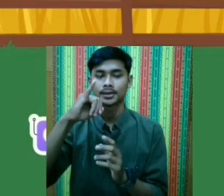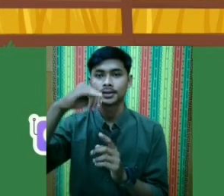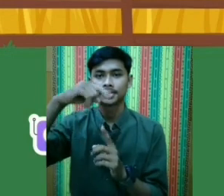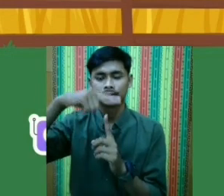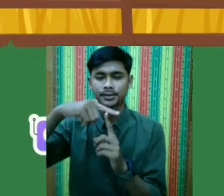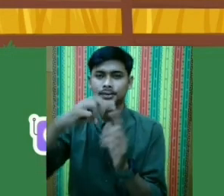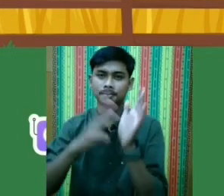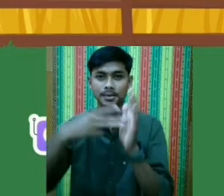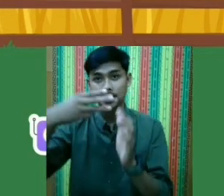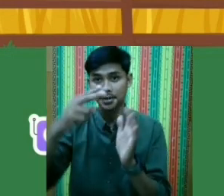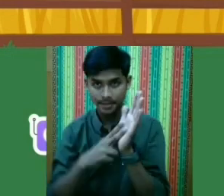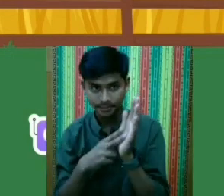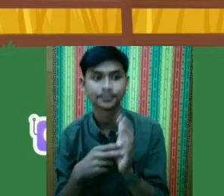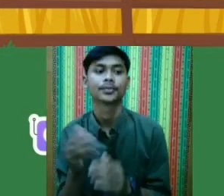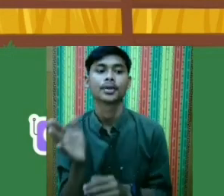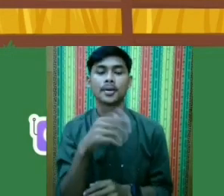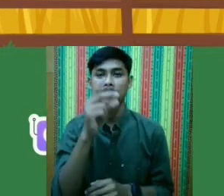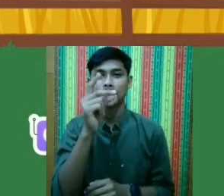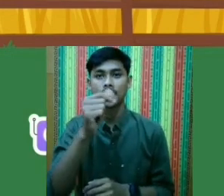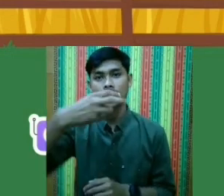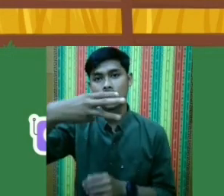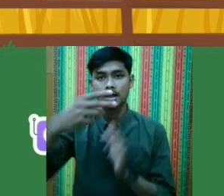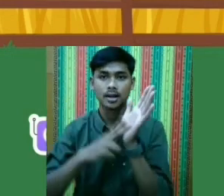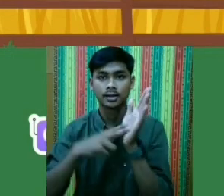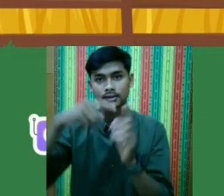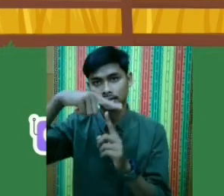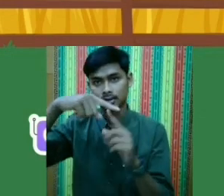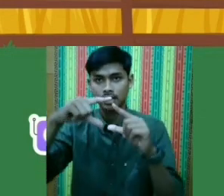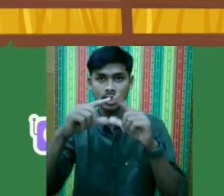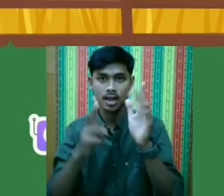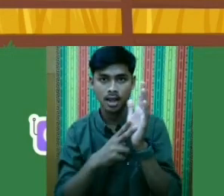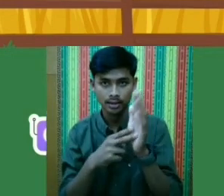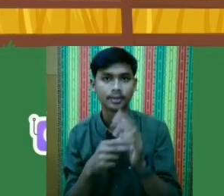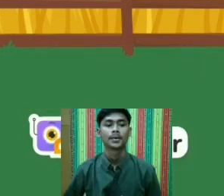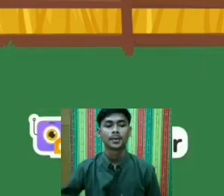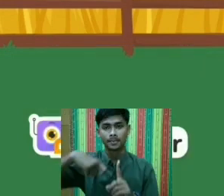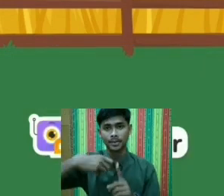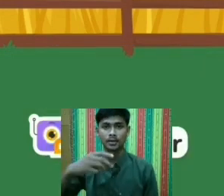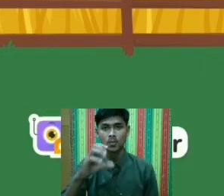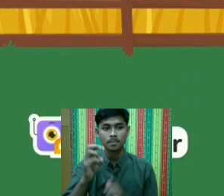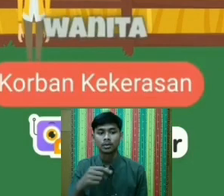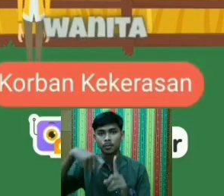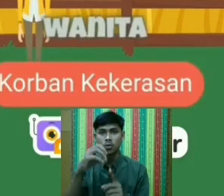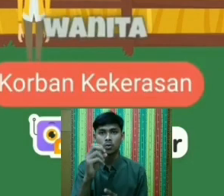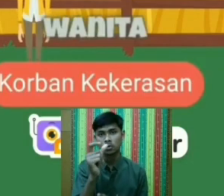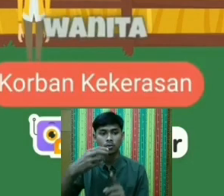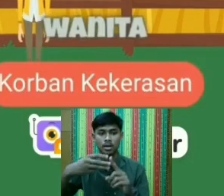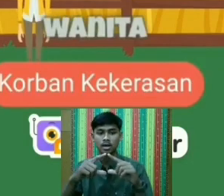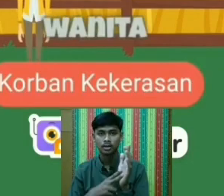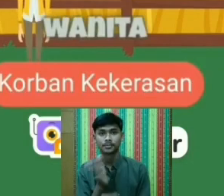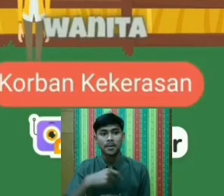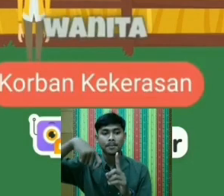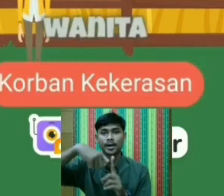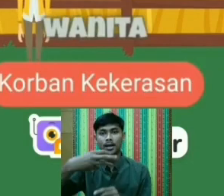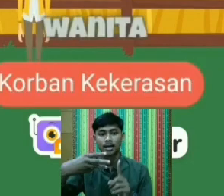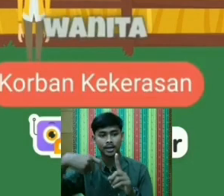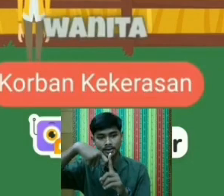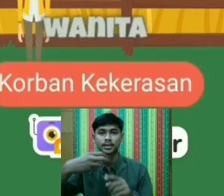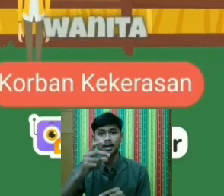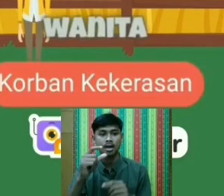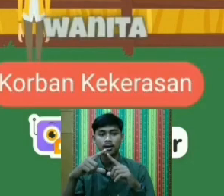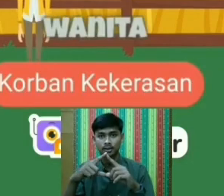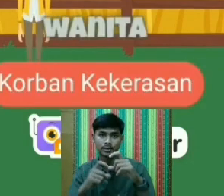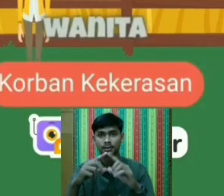sungguh-sungguh membawa Jalan penting untuk kelompok uang yang uang salah satunya kawan yang punya kekurangan